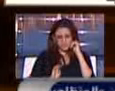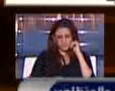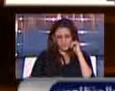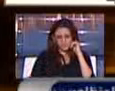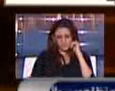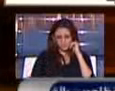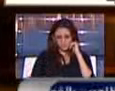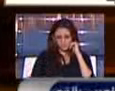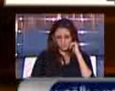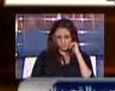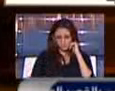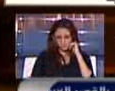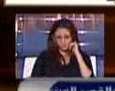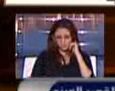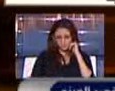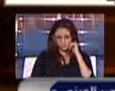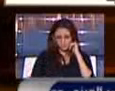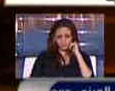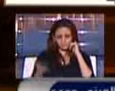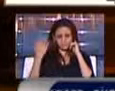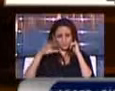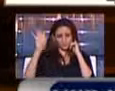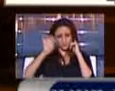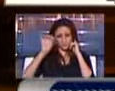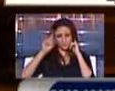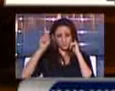حتى اخرنا في يوم